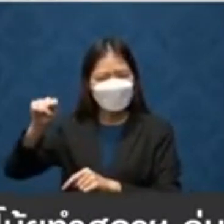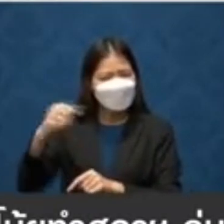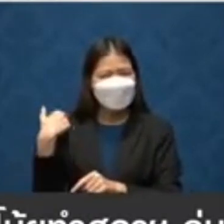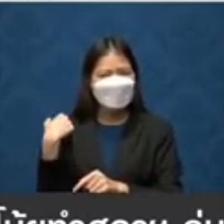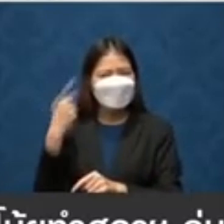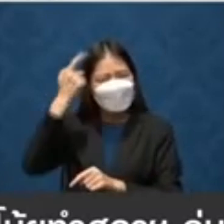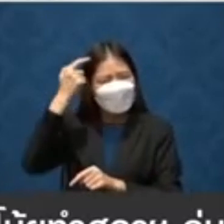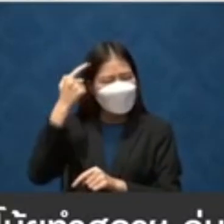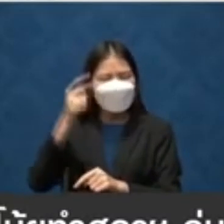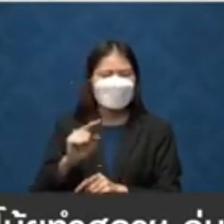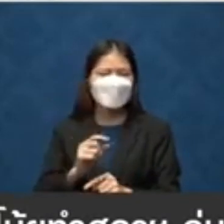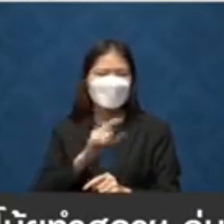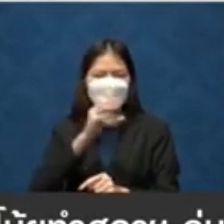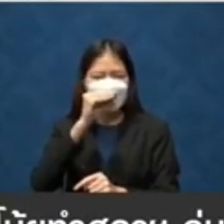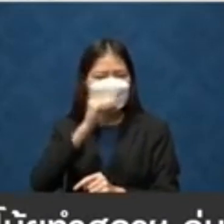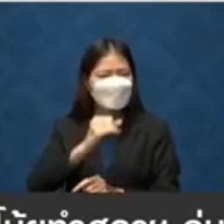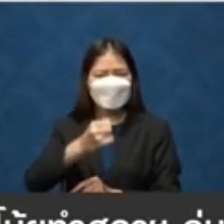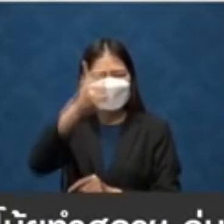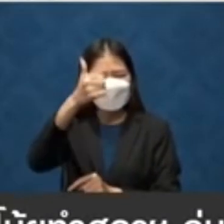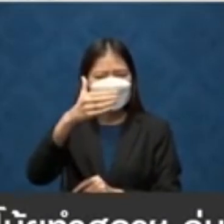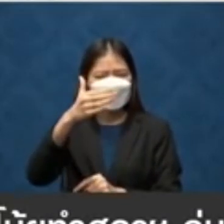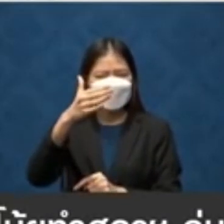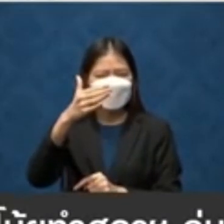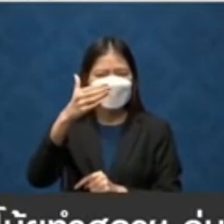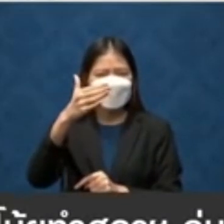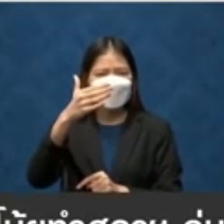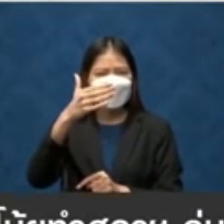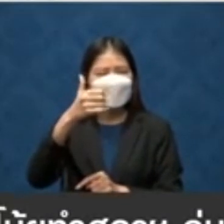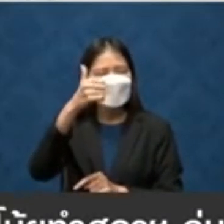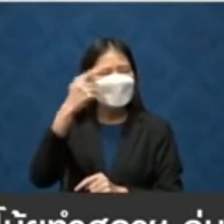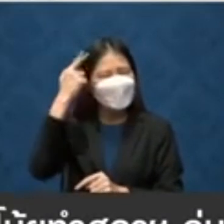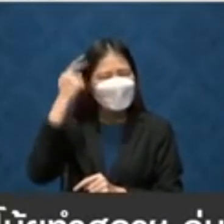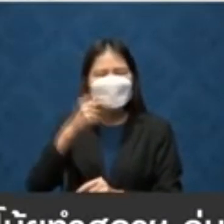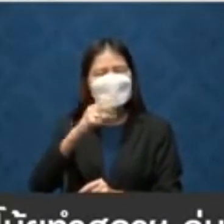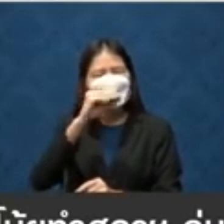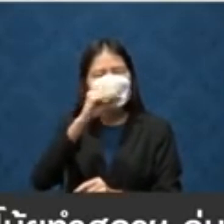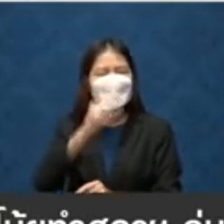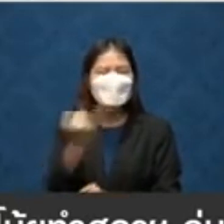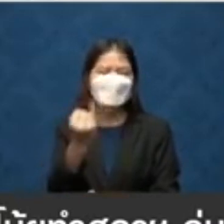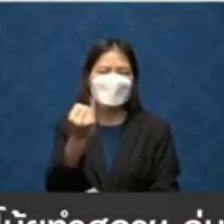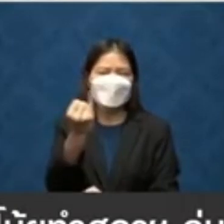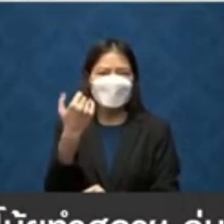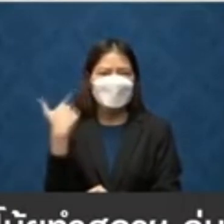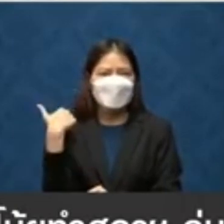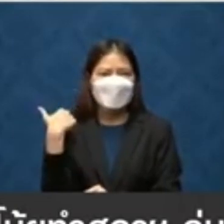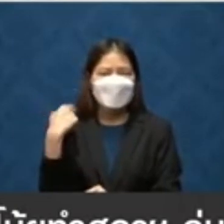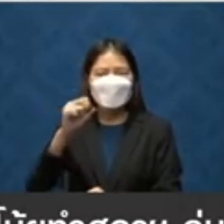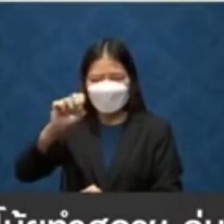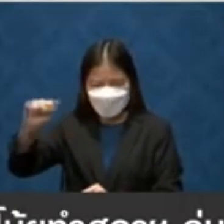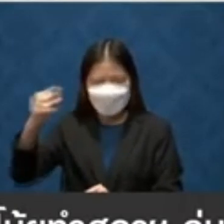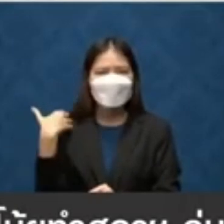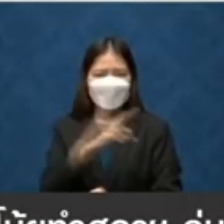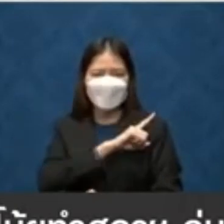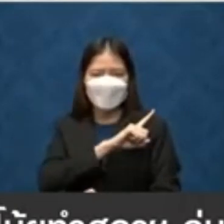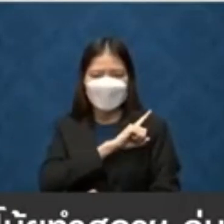สวไม่เห็นทำอะไรเลยเอาหลักฐานมากางเลยว่าร่มได้อย่างไรเป็นผู้ใหญ่พูดแบบนี้ไม่ดีไม่สร้างสรรค์ให้ถอน